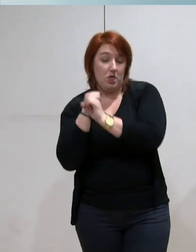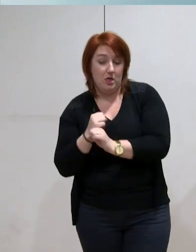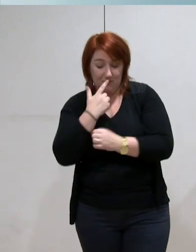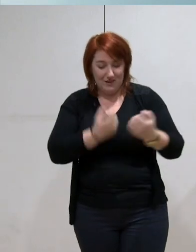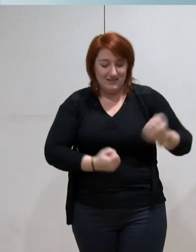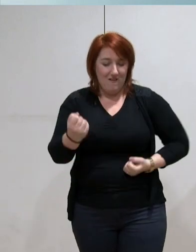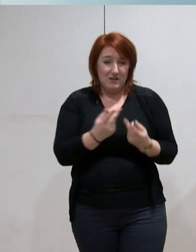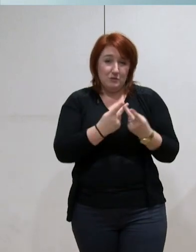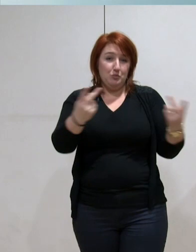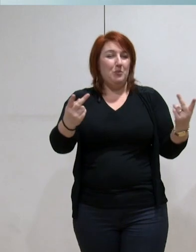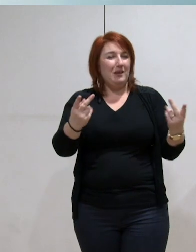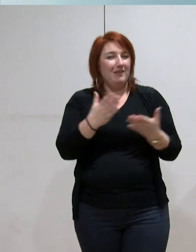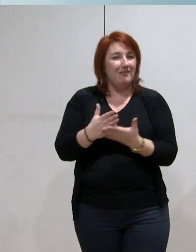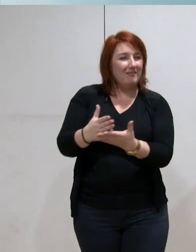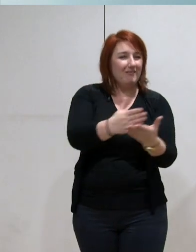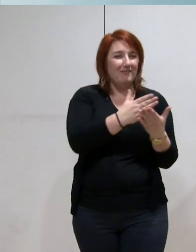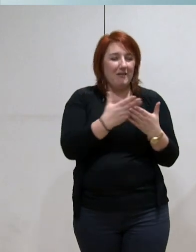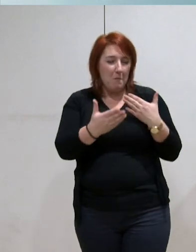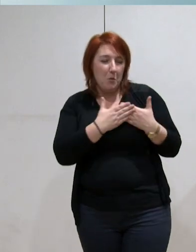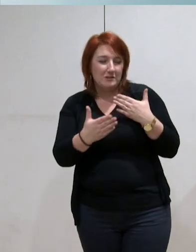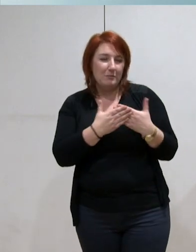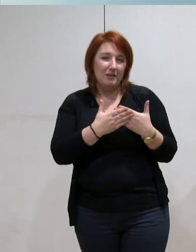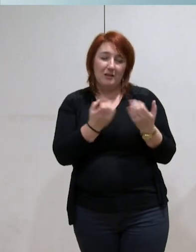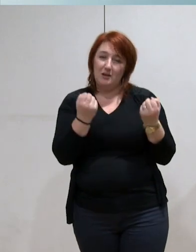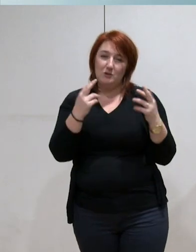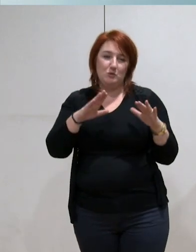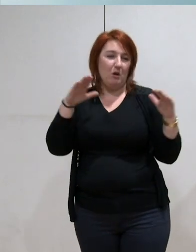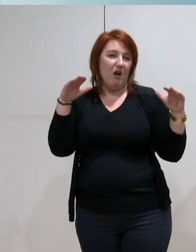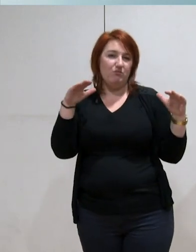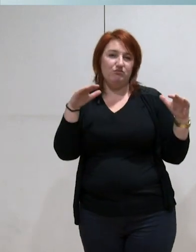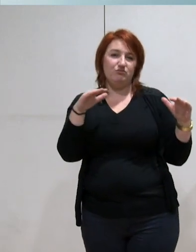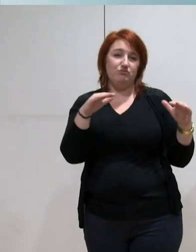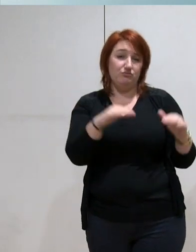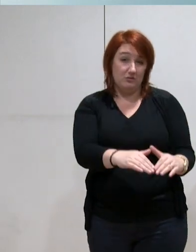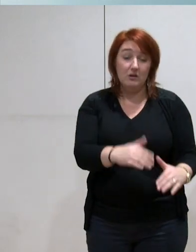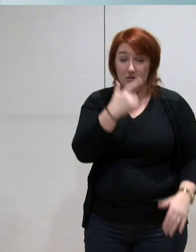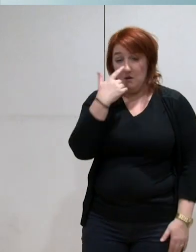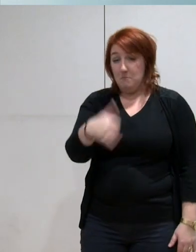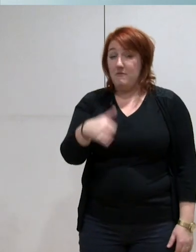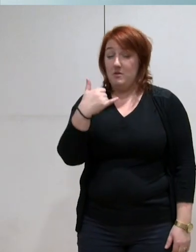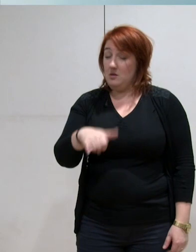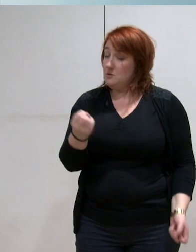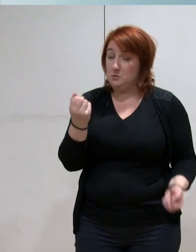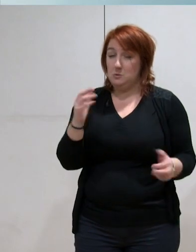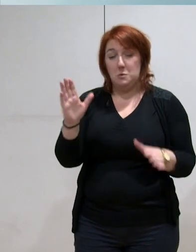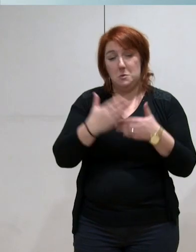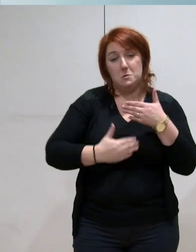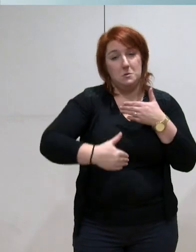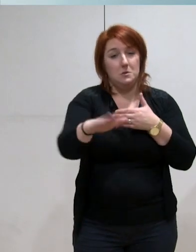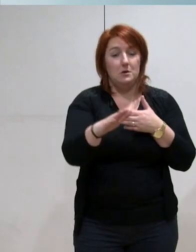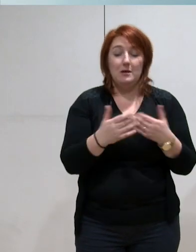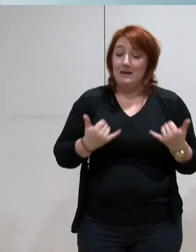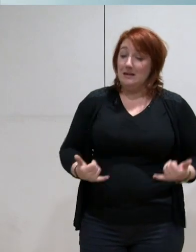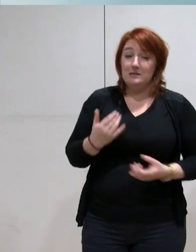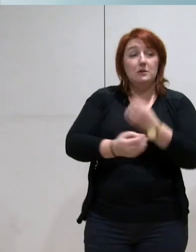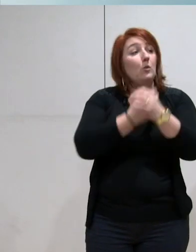service public commun les services de proximité et ce n'est malheureusement qu'un début personne ni ici ni ailleurs ne